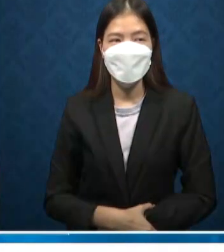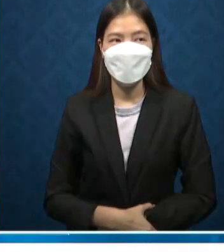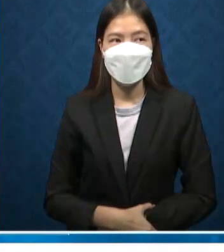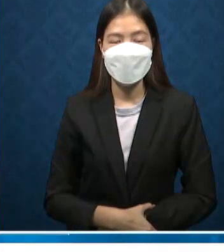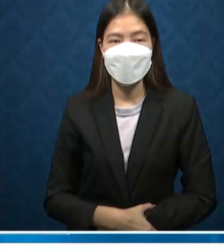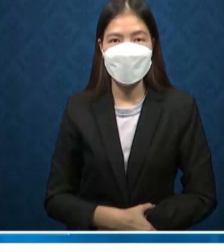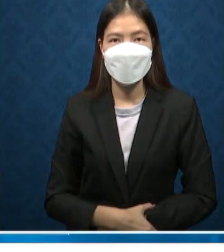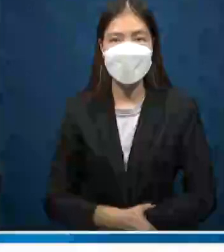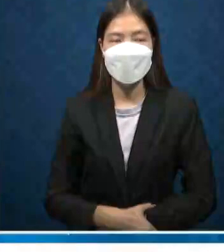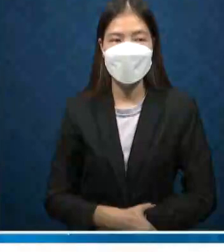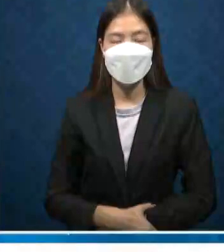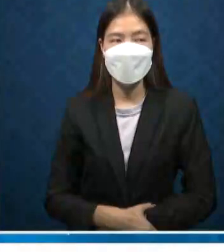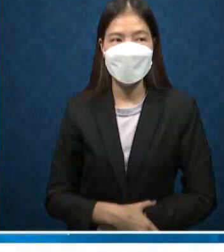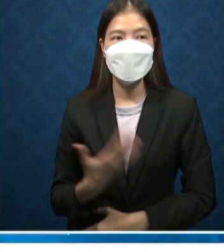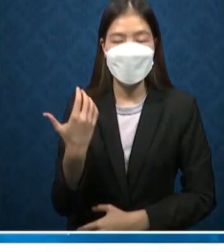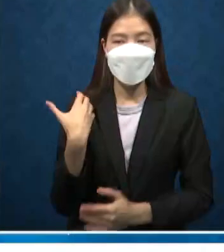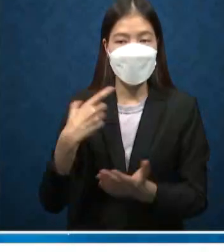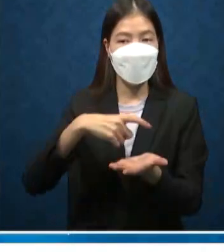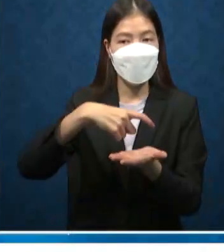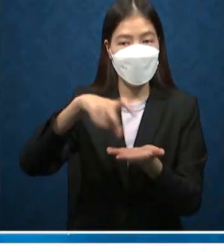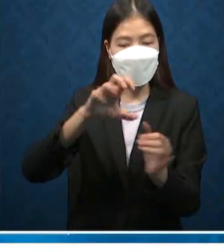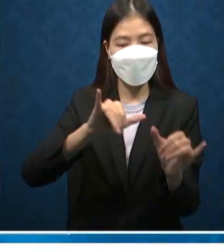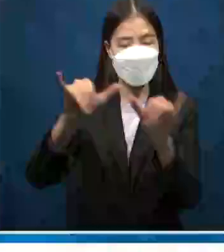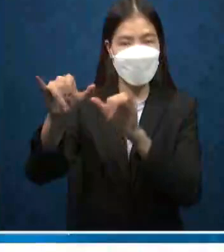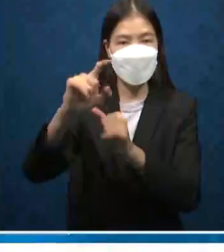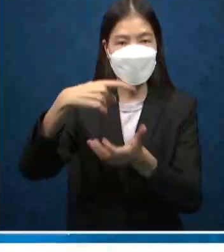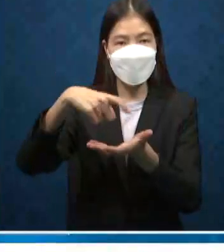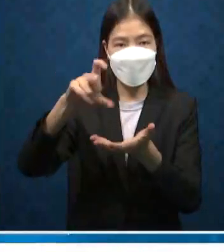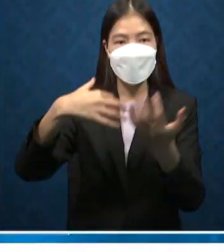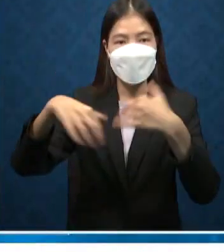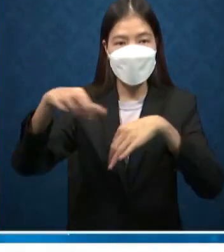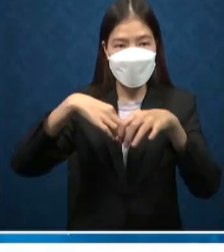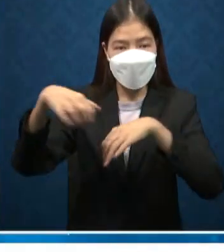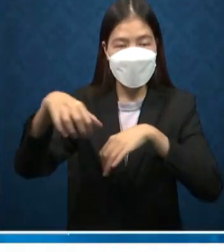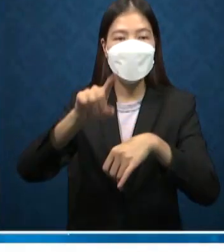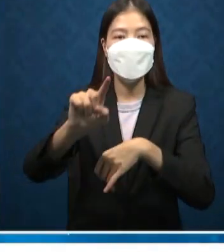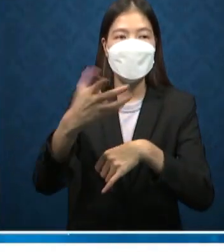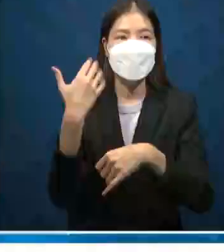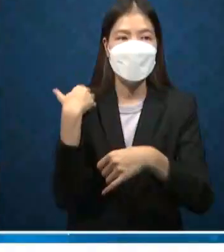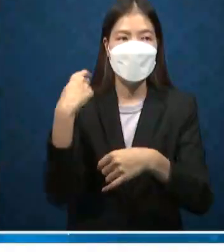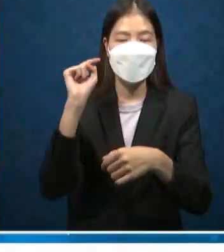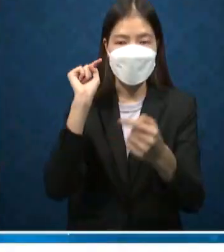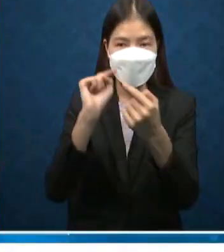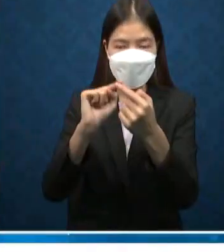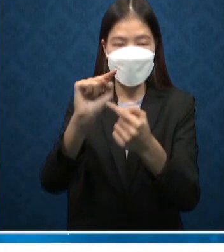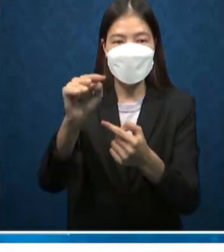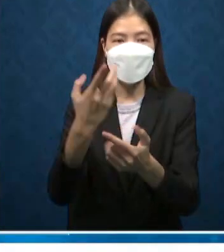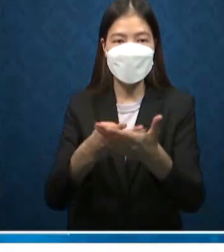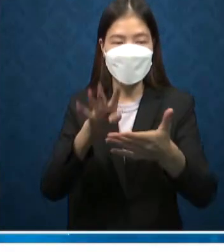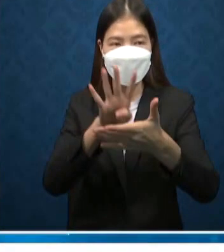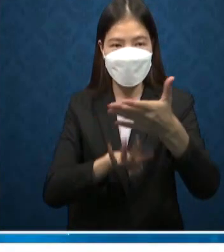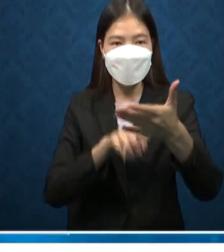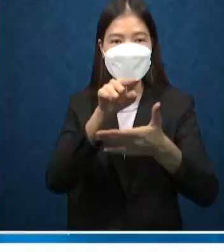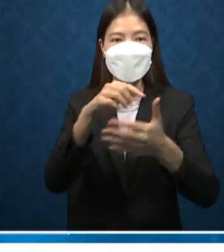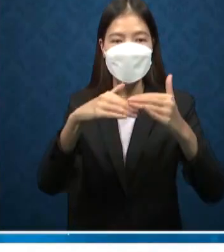เป็นการโอนย้ายการจัดสรรบรรจุกระปันไม่เป็นไปตามแผนการปรับล